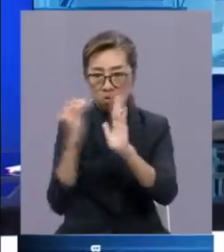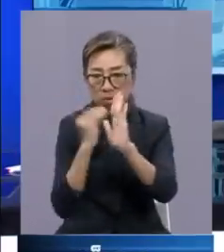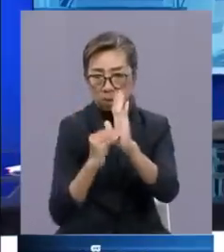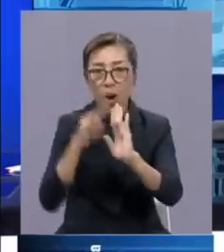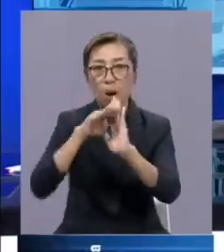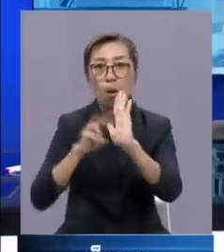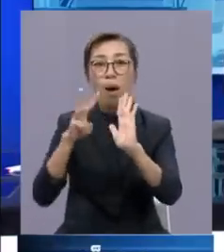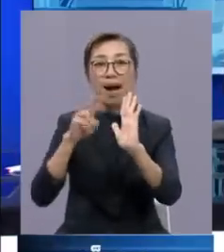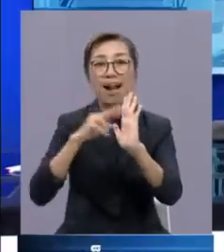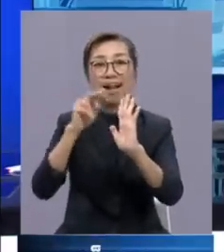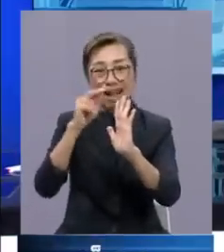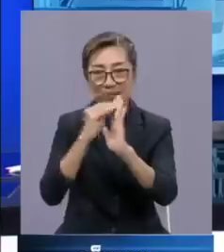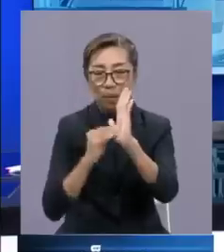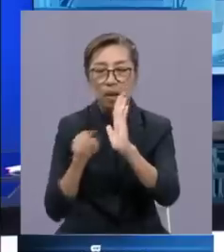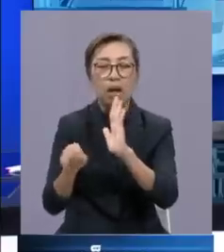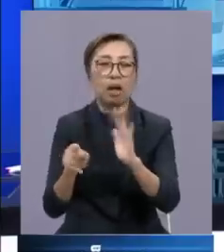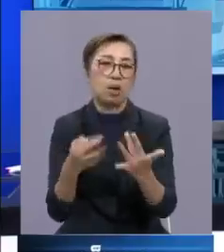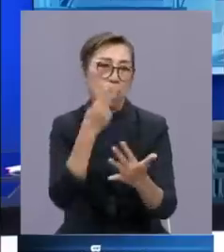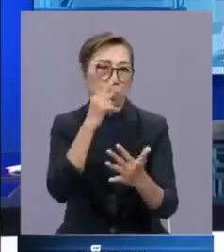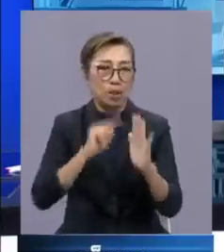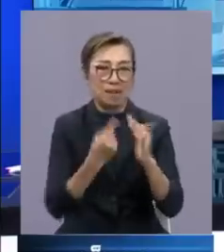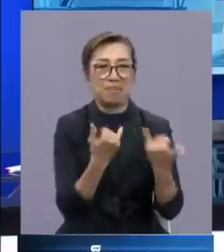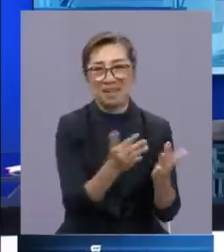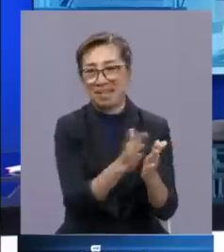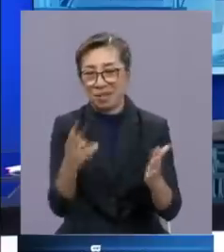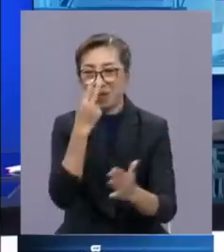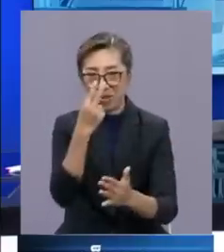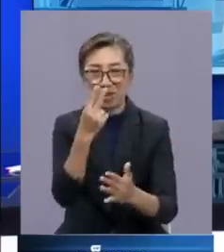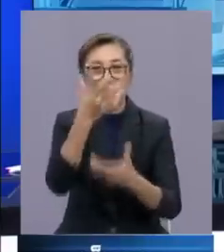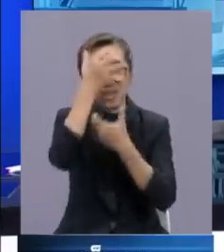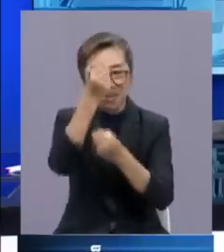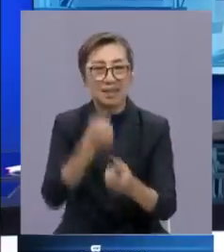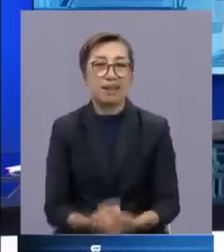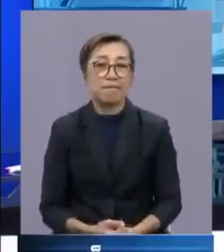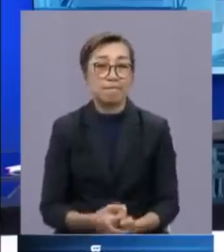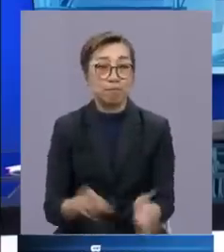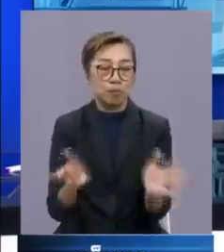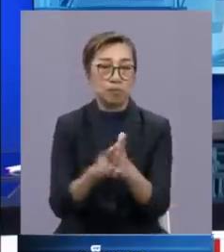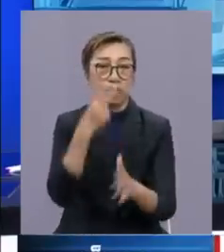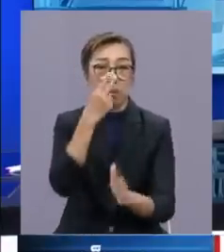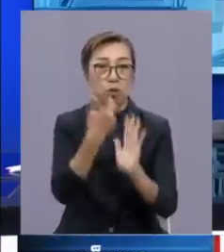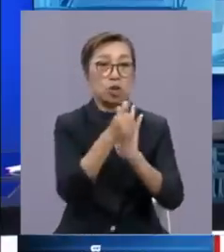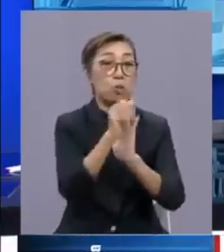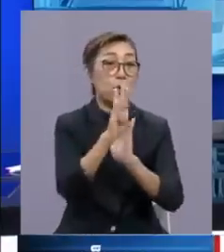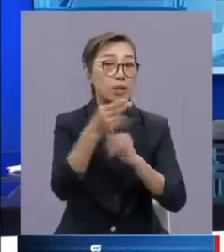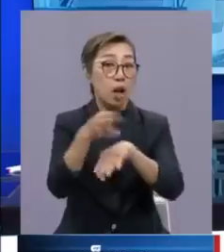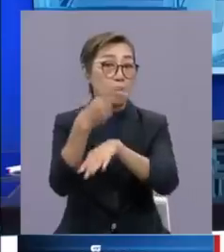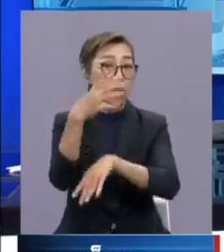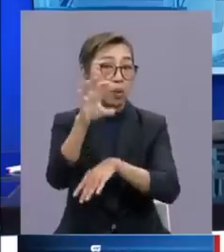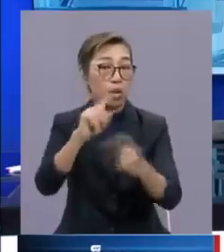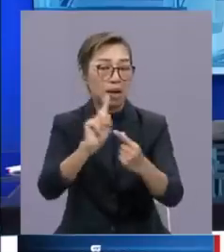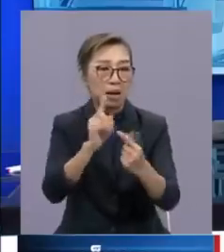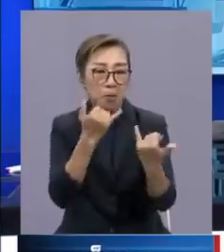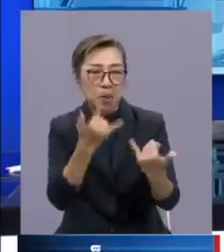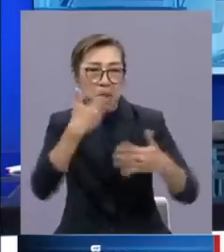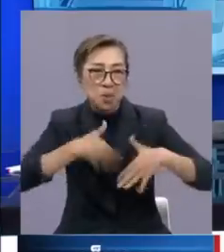งนั้นมาติดตามกันนะครับในทางการเมืองตั้งแต่วินาทีนี้เป็นต้นไปเลย พาไปท้ายรายการครับพาไปดูที่อุบลราชธานีกันหน่อยครับวันนี้มีสี